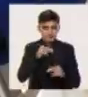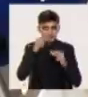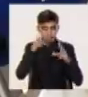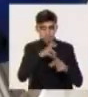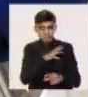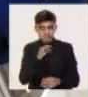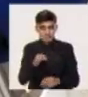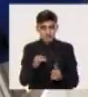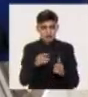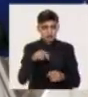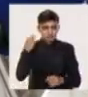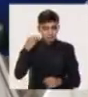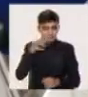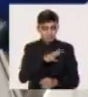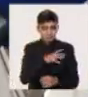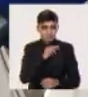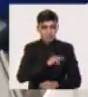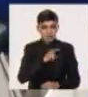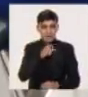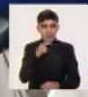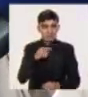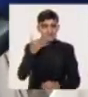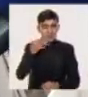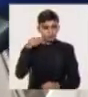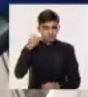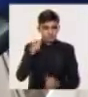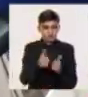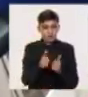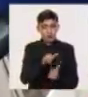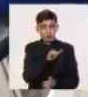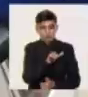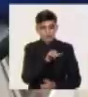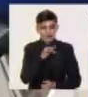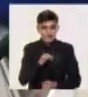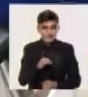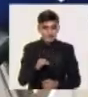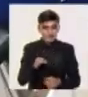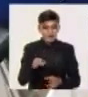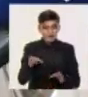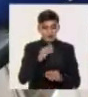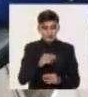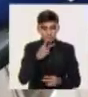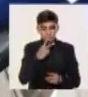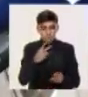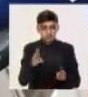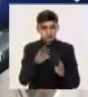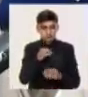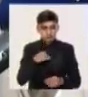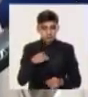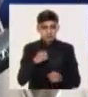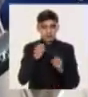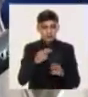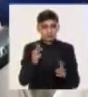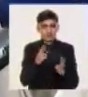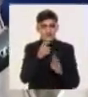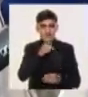того, что сигнализация вот сработала, газовая сигнализация у наших соседей. И все сполошнулись, потому что